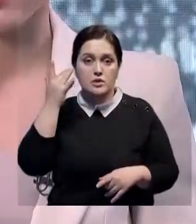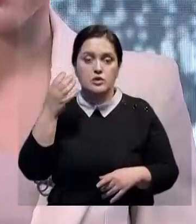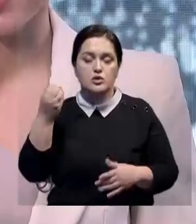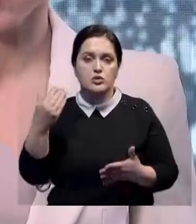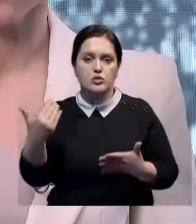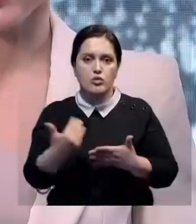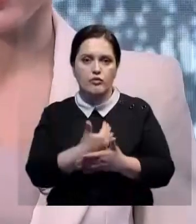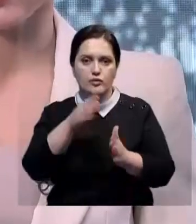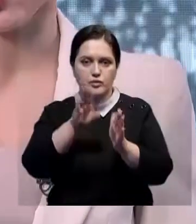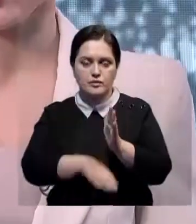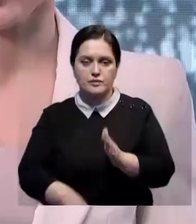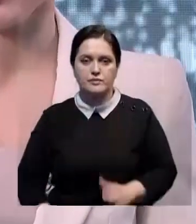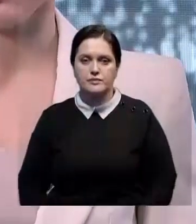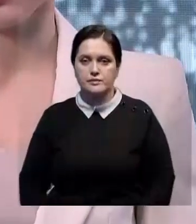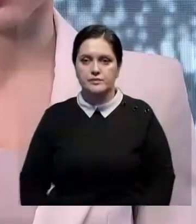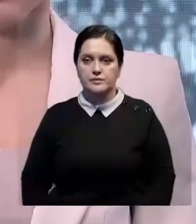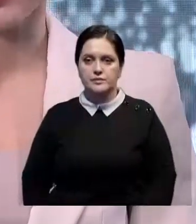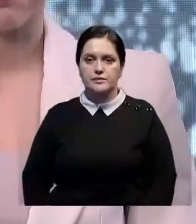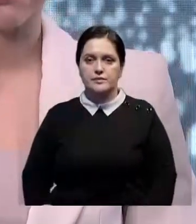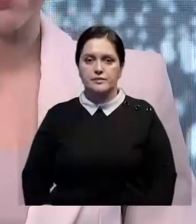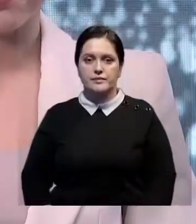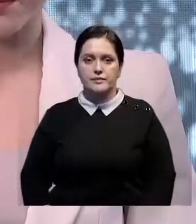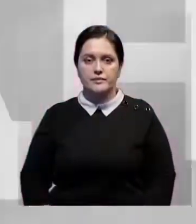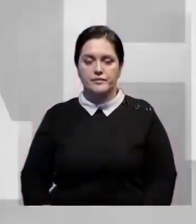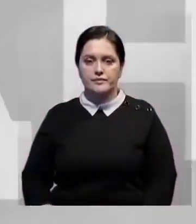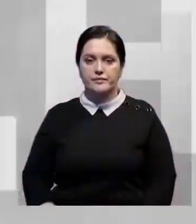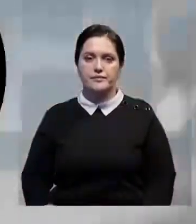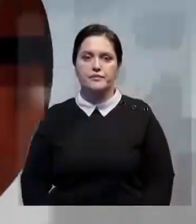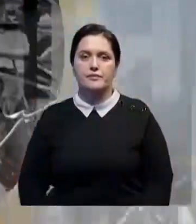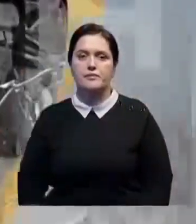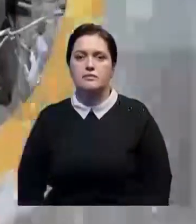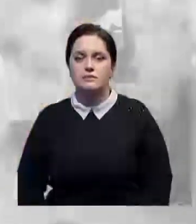Восточной Азии снова накаляется, судя по тому, что мы видим.